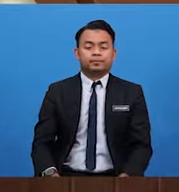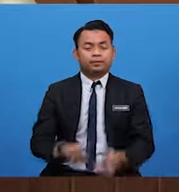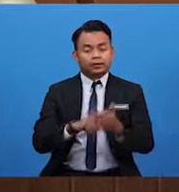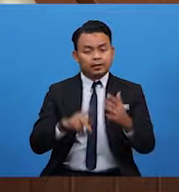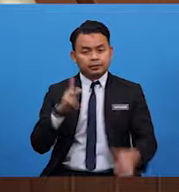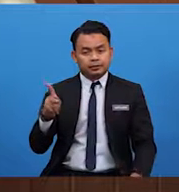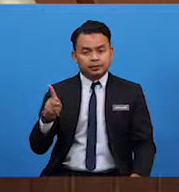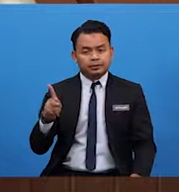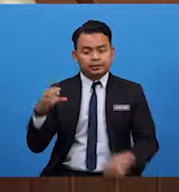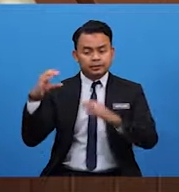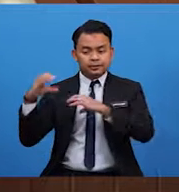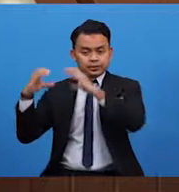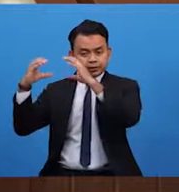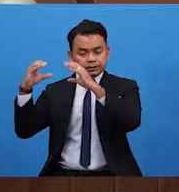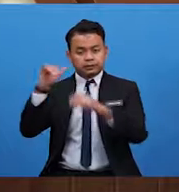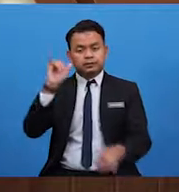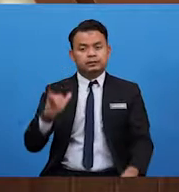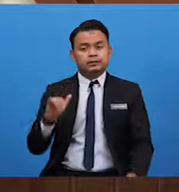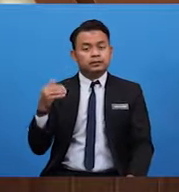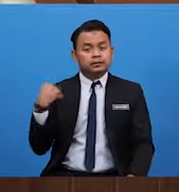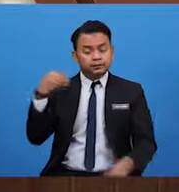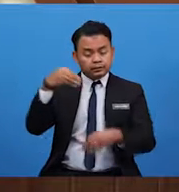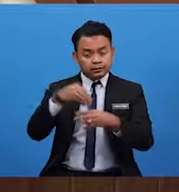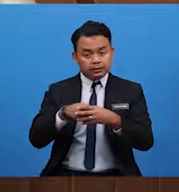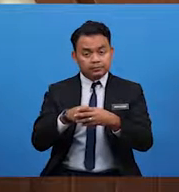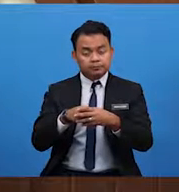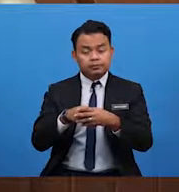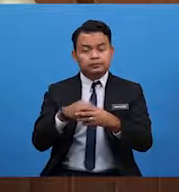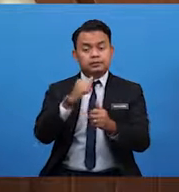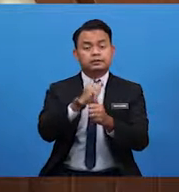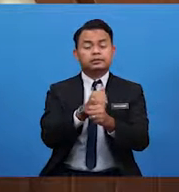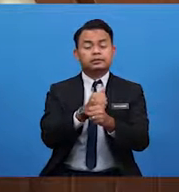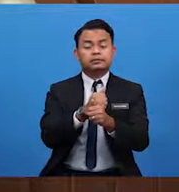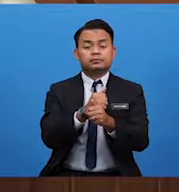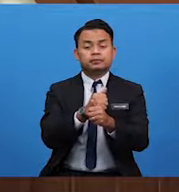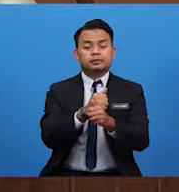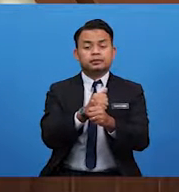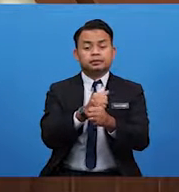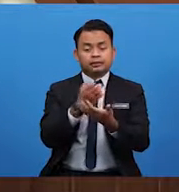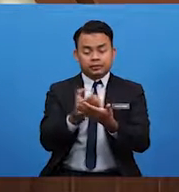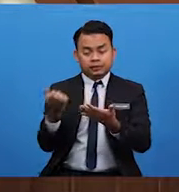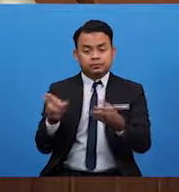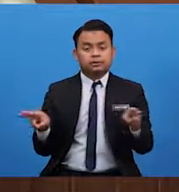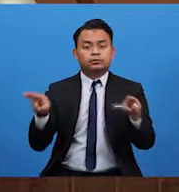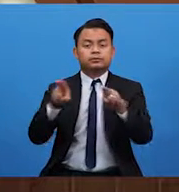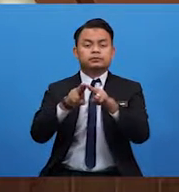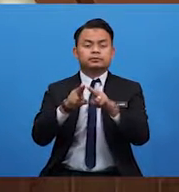Apakah ciri-ciri yang ada dalam setiap elemen utama berserta fungsi dan contoh setiap elemen sistem elektrik dengan